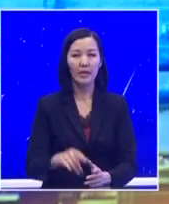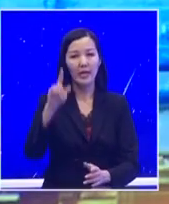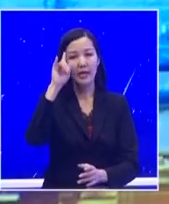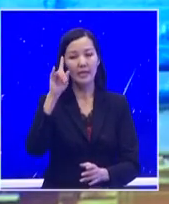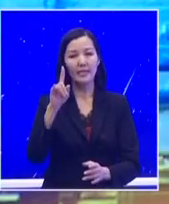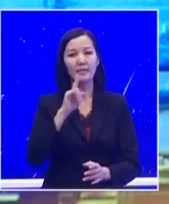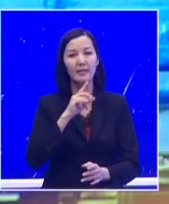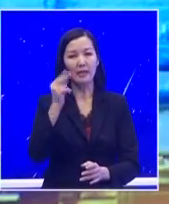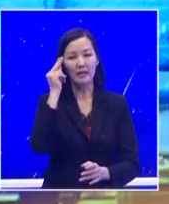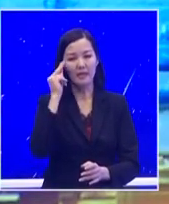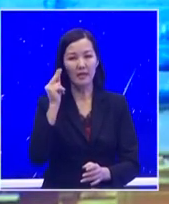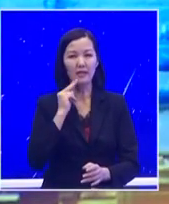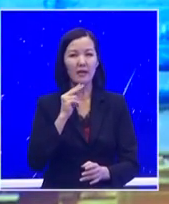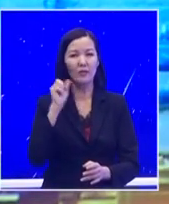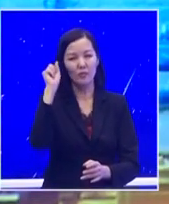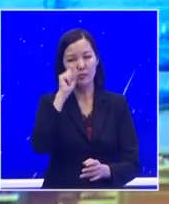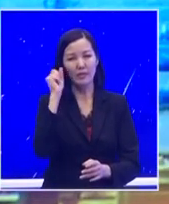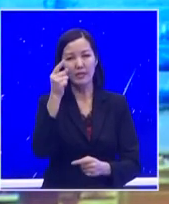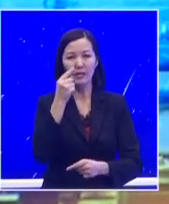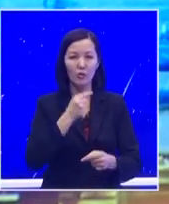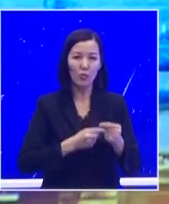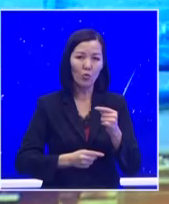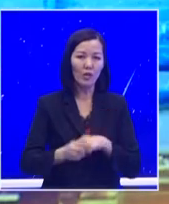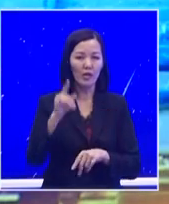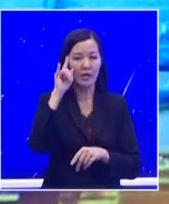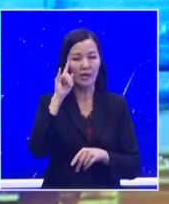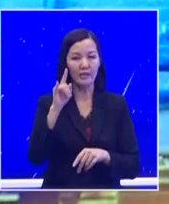Елімізде қандастарды қабылдаудың 2020 жылға арналған